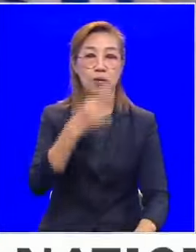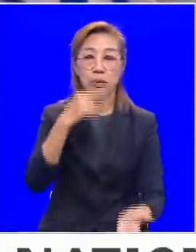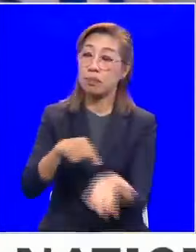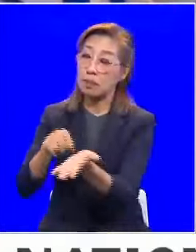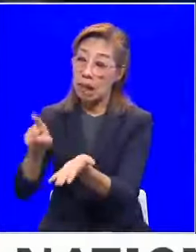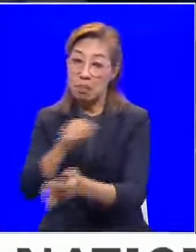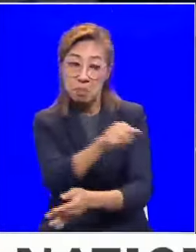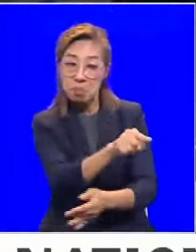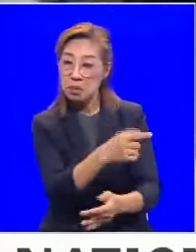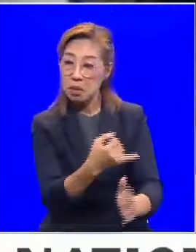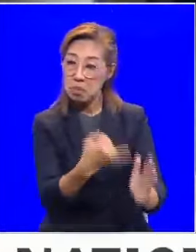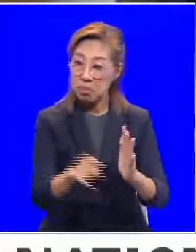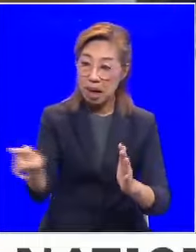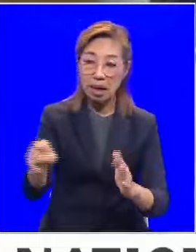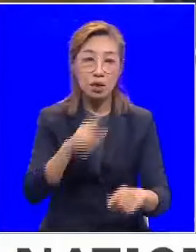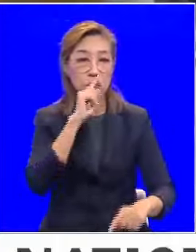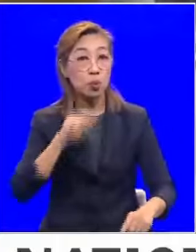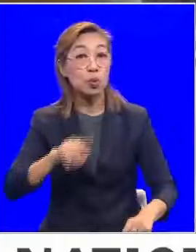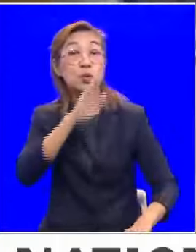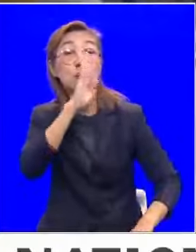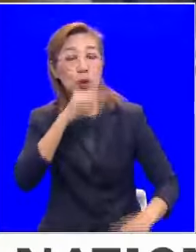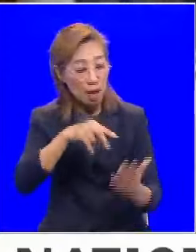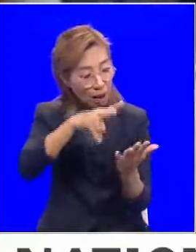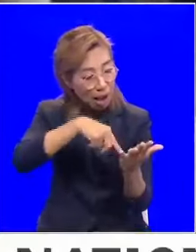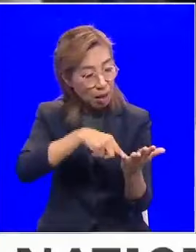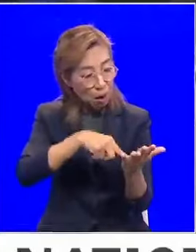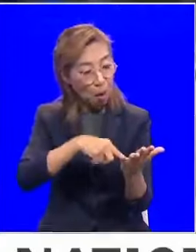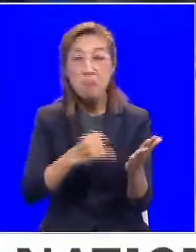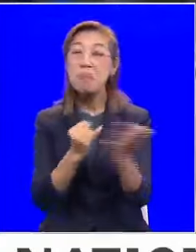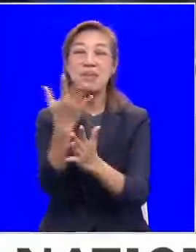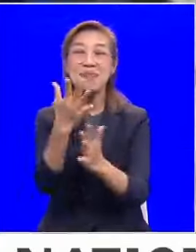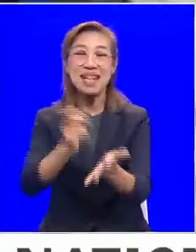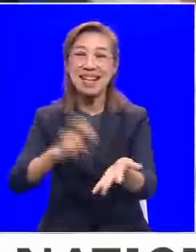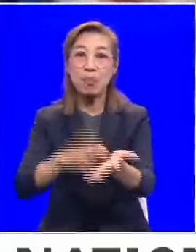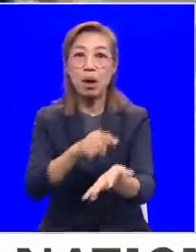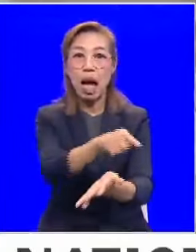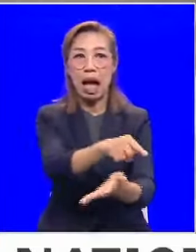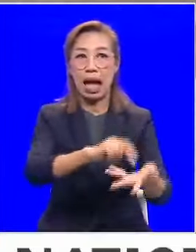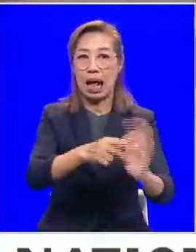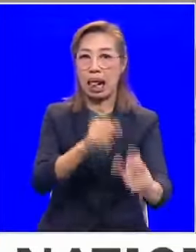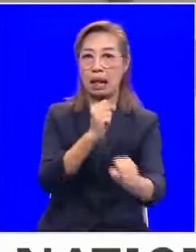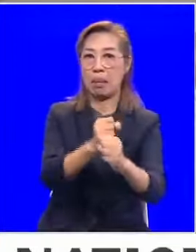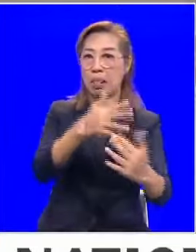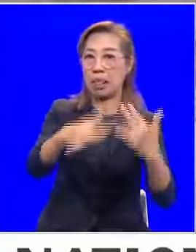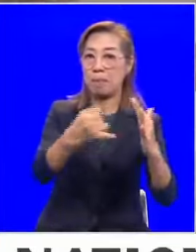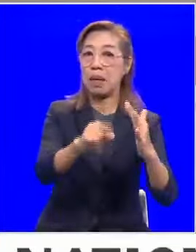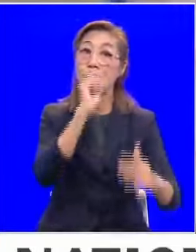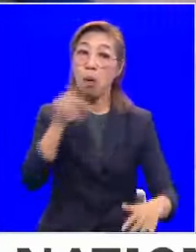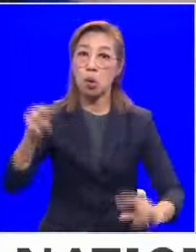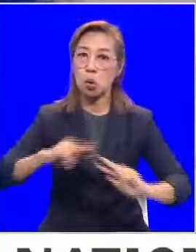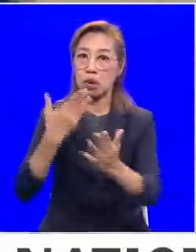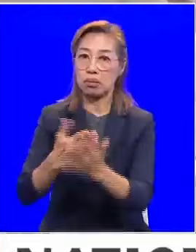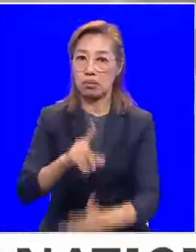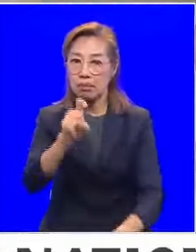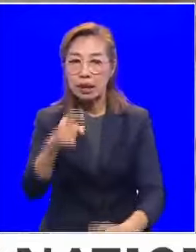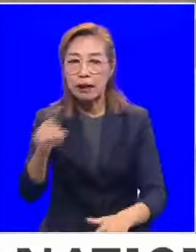อืกระทรวงการคลังบอกก็แก้ปัญหาคือไม่ตอบเลยแล้วกันทีนี้บริษัทบอกวันนี้จะทำแผนแบบนี้ผิดหรือไม่ผิดถ้าไปบอกว่าไม่ไม่ผิดเดี๋ยวเคก็